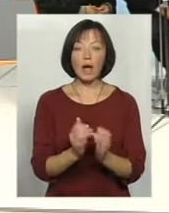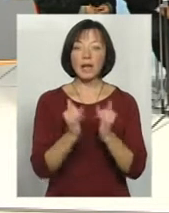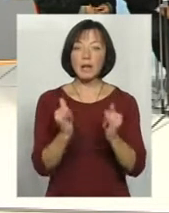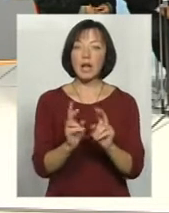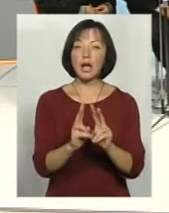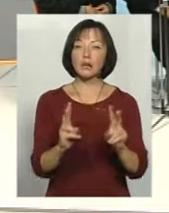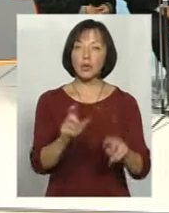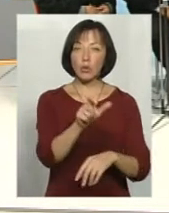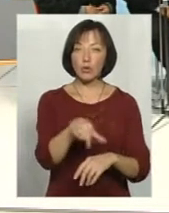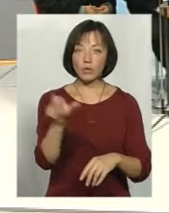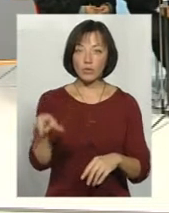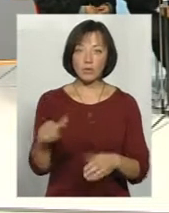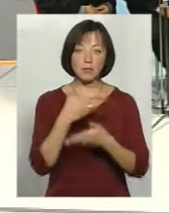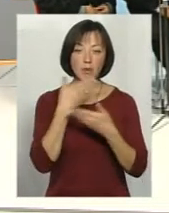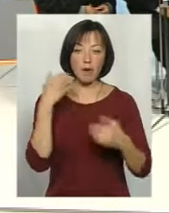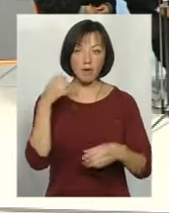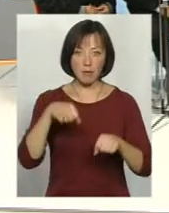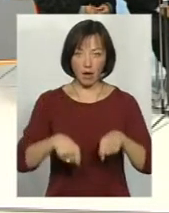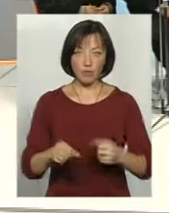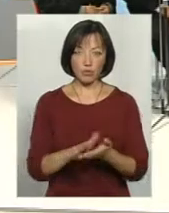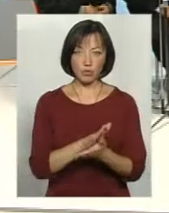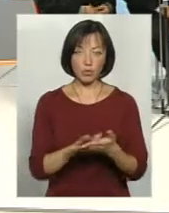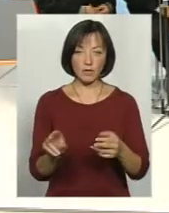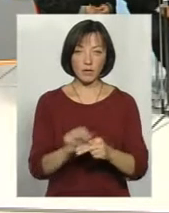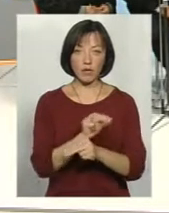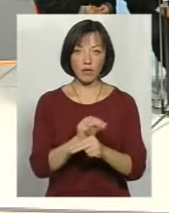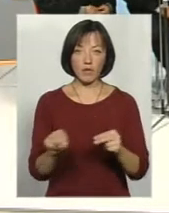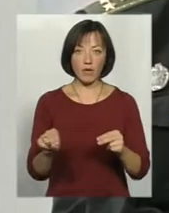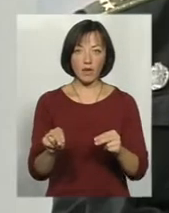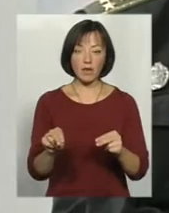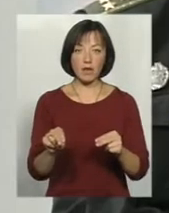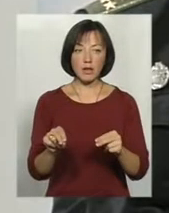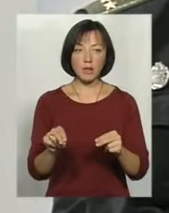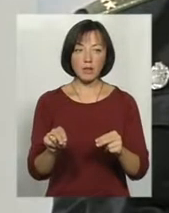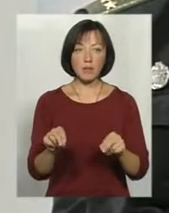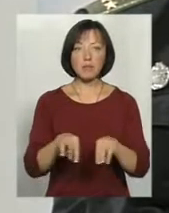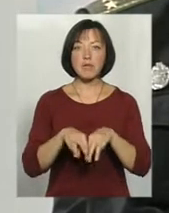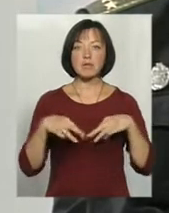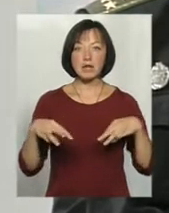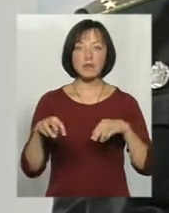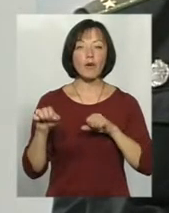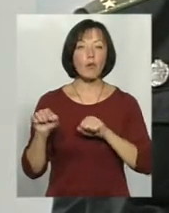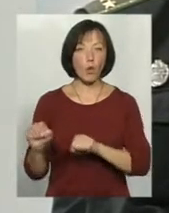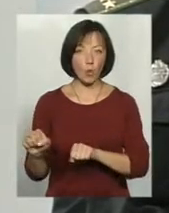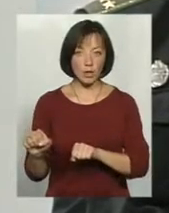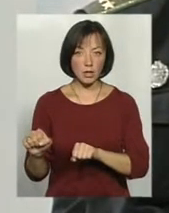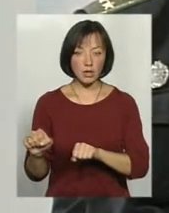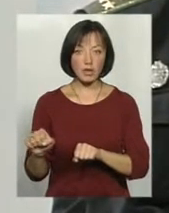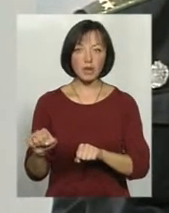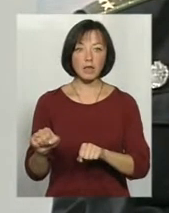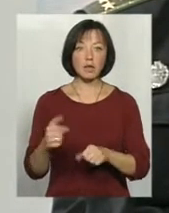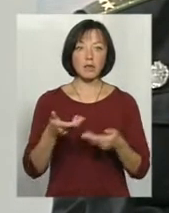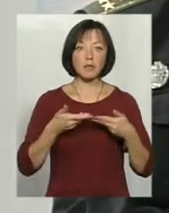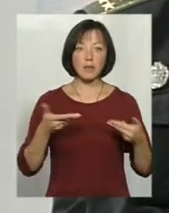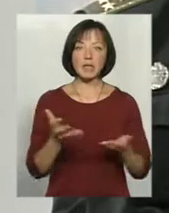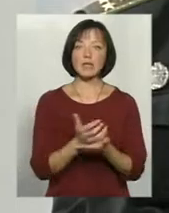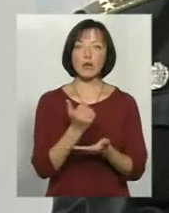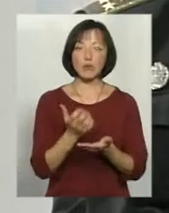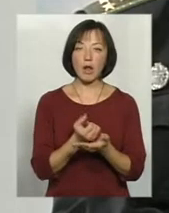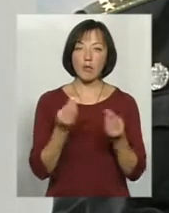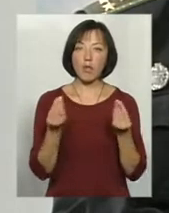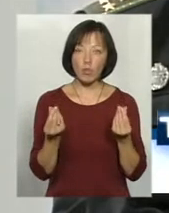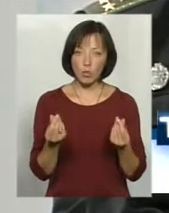пацієнтів, які не мають права на безкоштовне лікування в закладах охорони здоров'я Міністерства оборони. Ми заробляємо відповідні